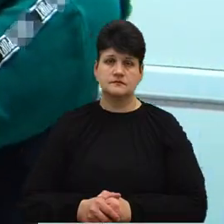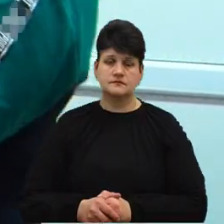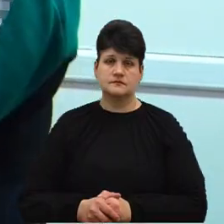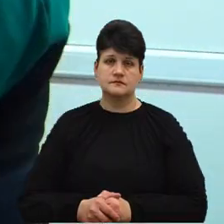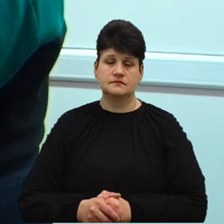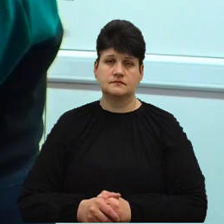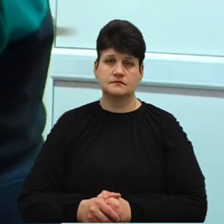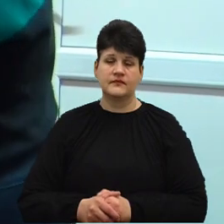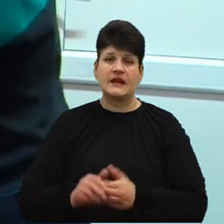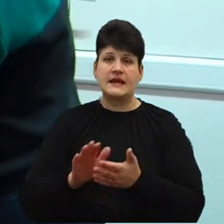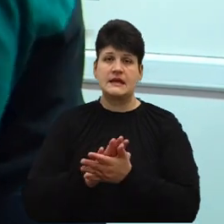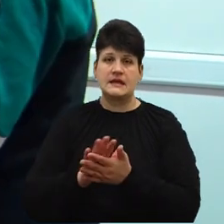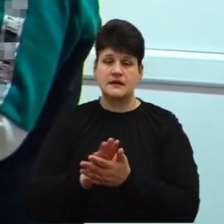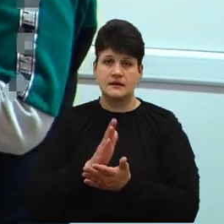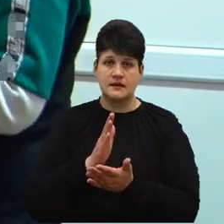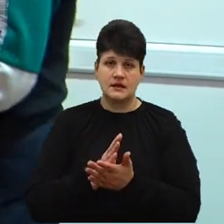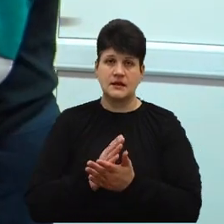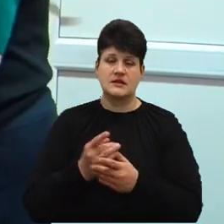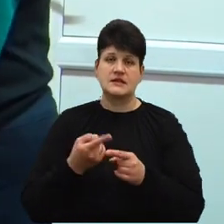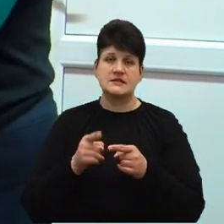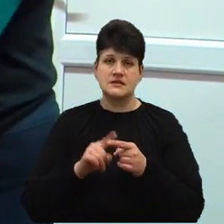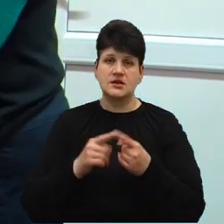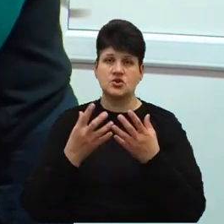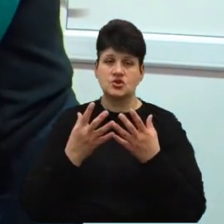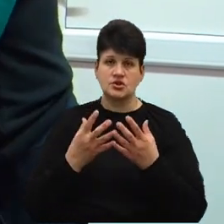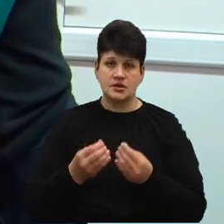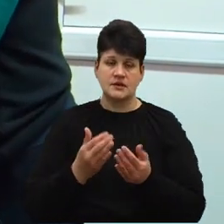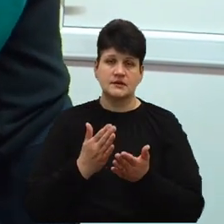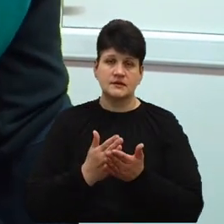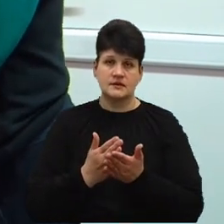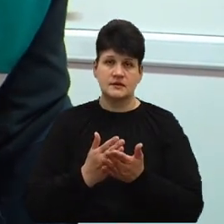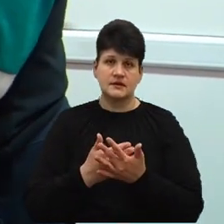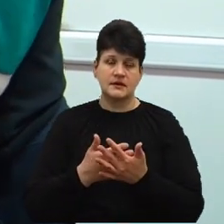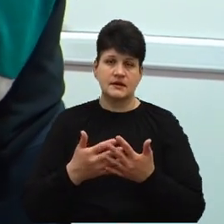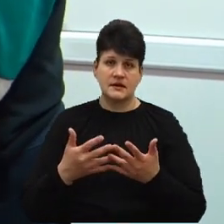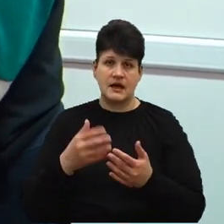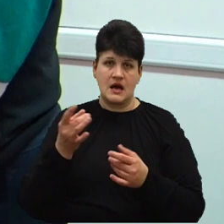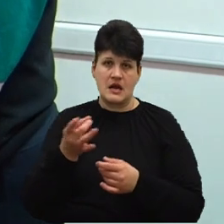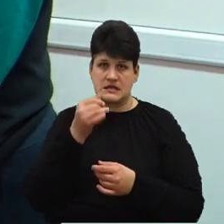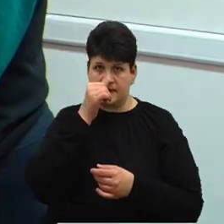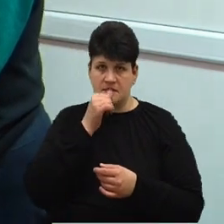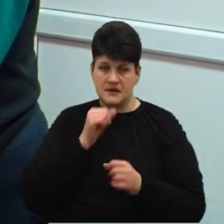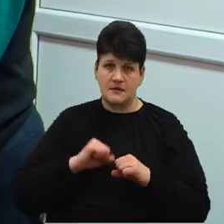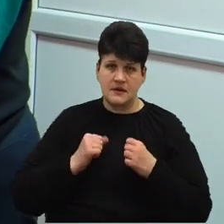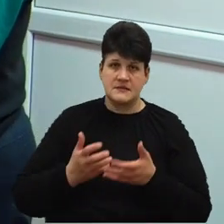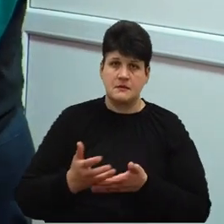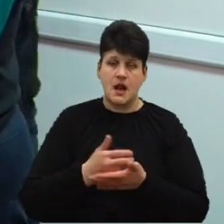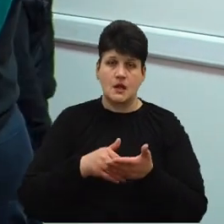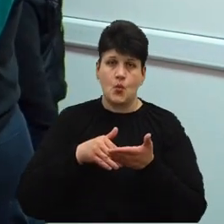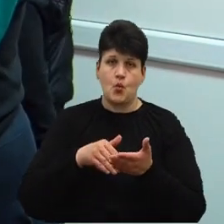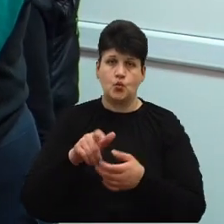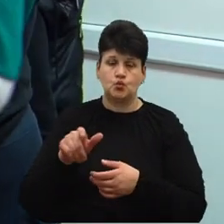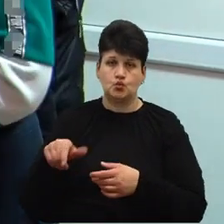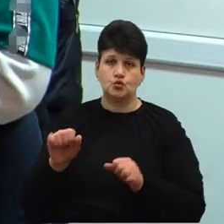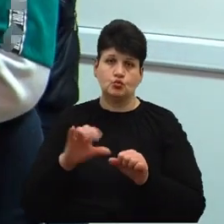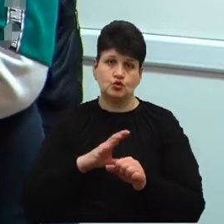Морі гігієна. На родини те, що ми видаємо, десь пару разів на місяць намагаємось зібрати людям допомогу, щоб їм